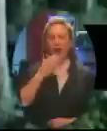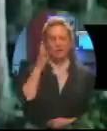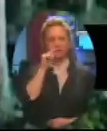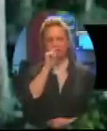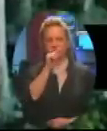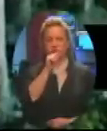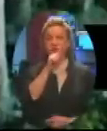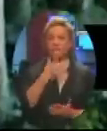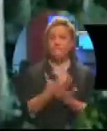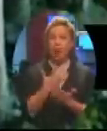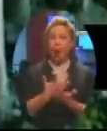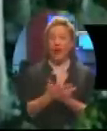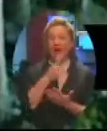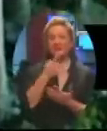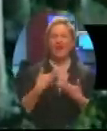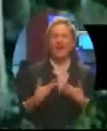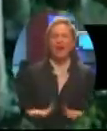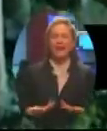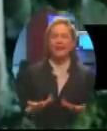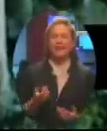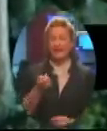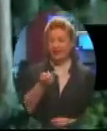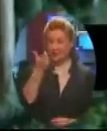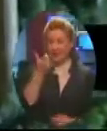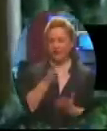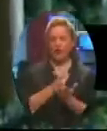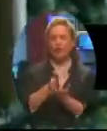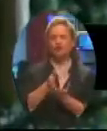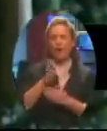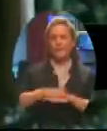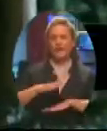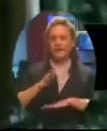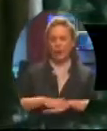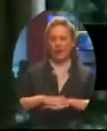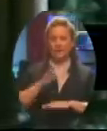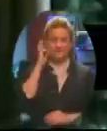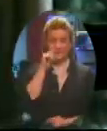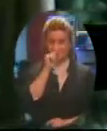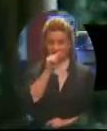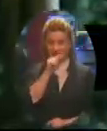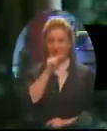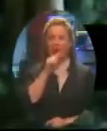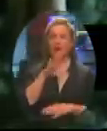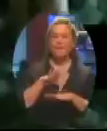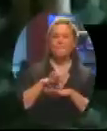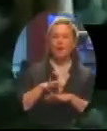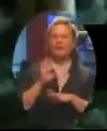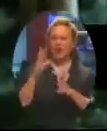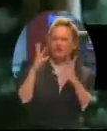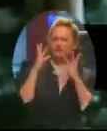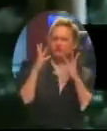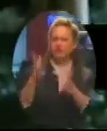פעם נוספת שאין לה אפילו טיפת יושרה מקצועית. אילנה דיין היא בין המובילים של העליהום